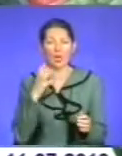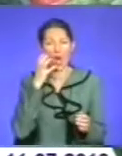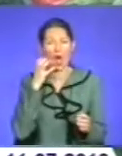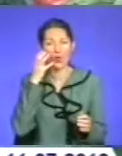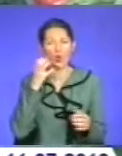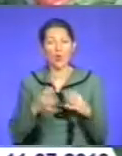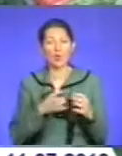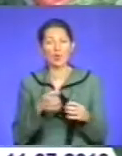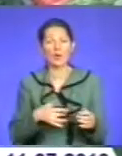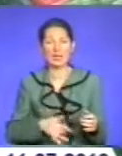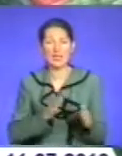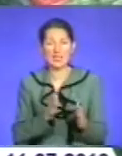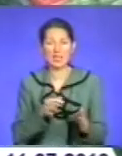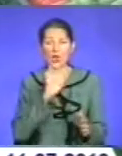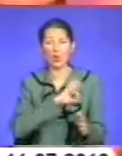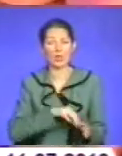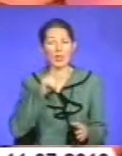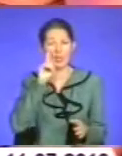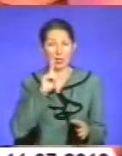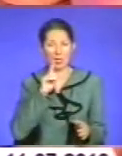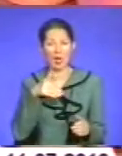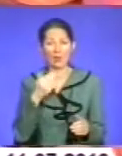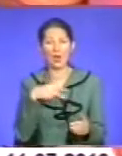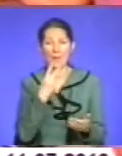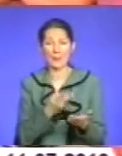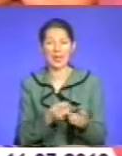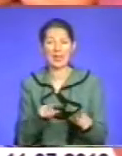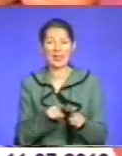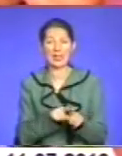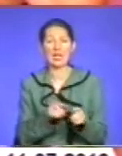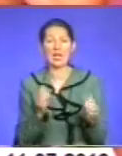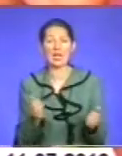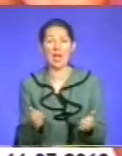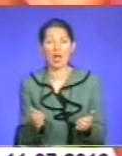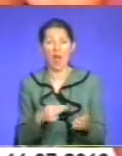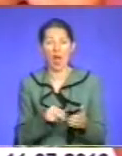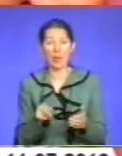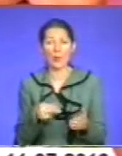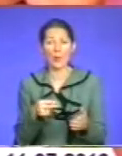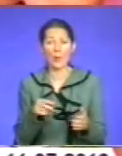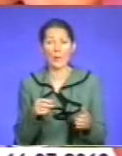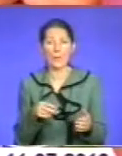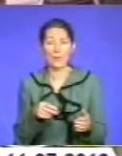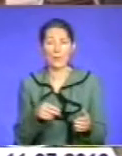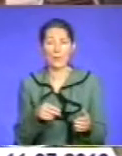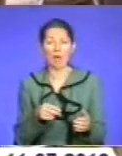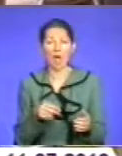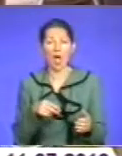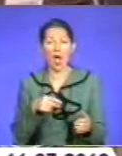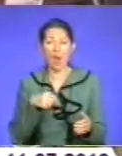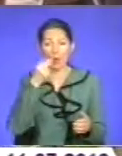не тільки корисна, але й смачна. Вона передбачає такий набір продуктів, який не дозволить організму відчувати